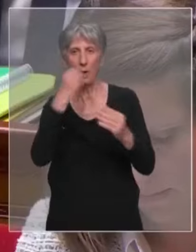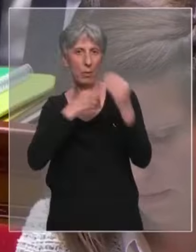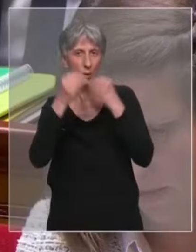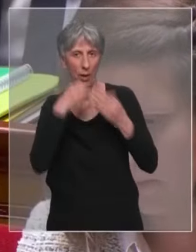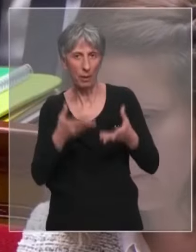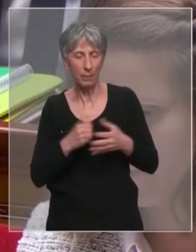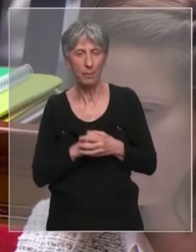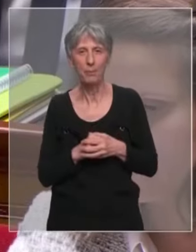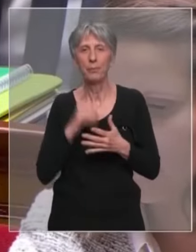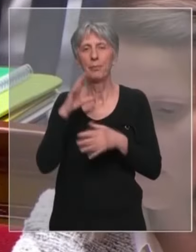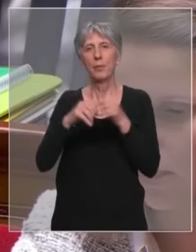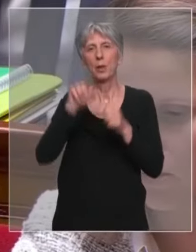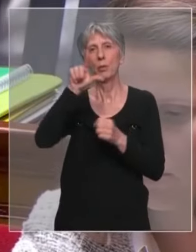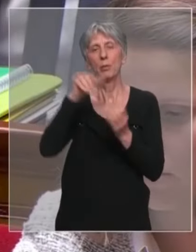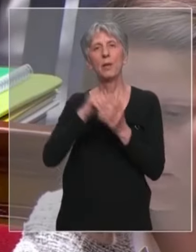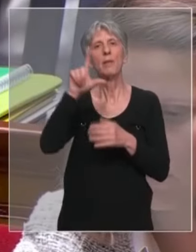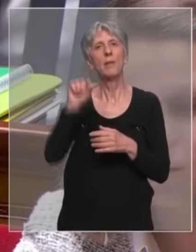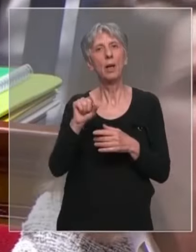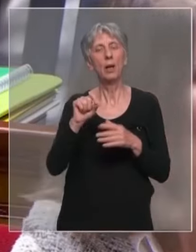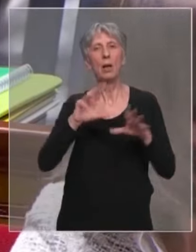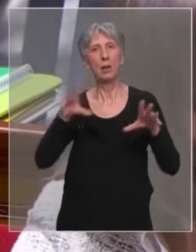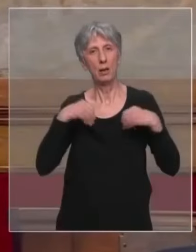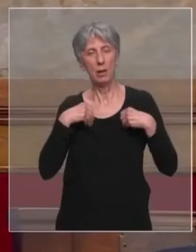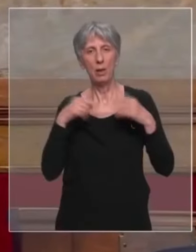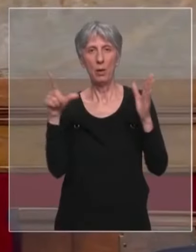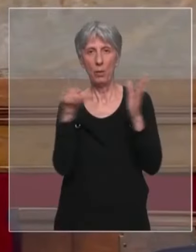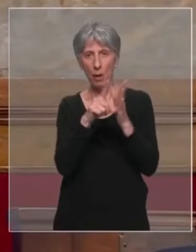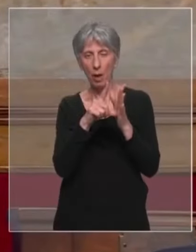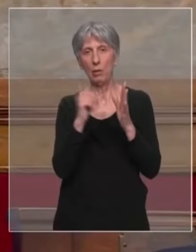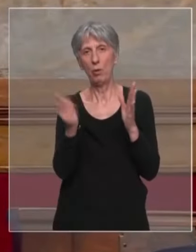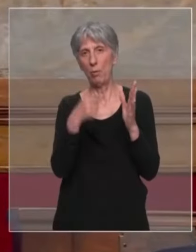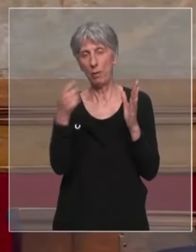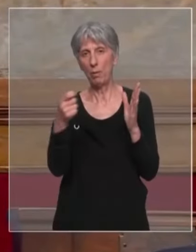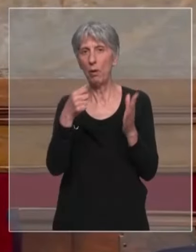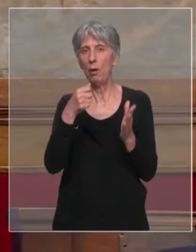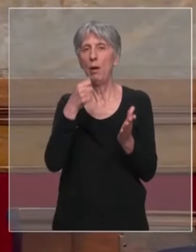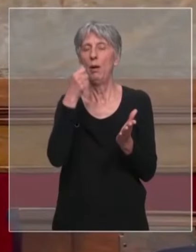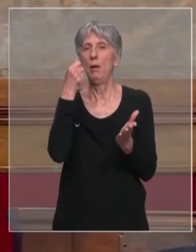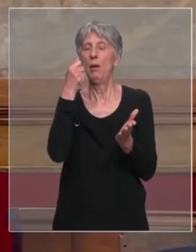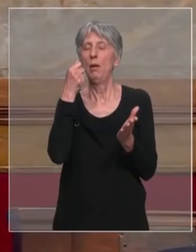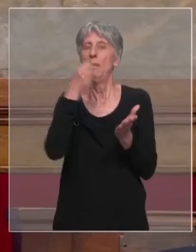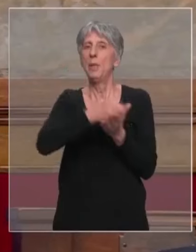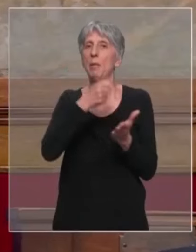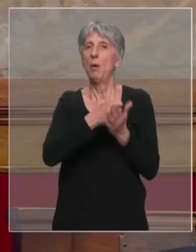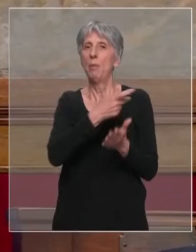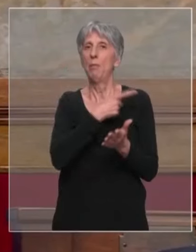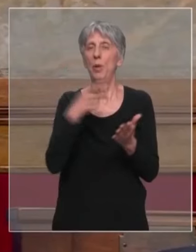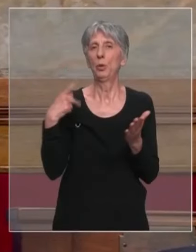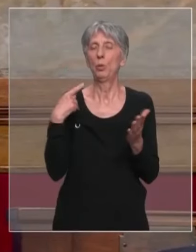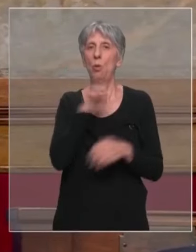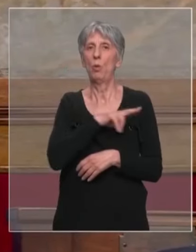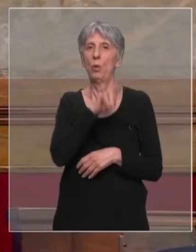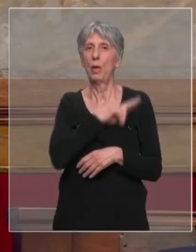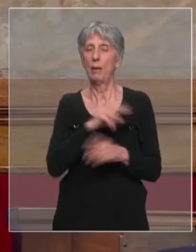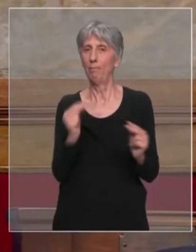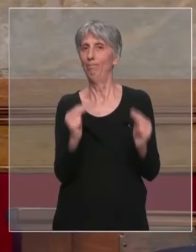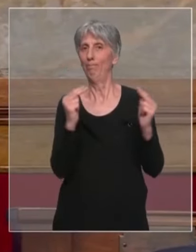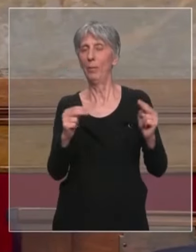En 2020, l'adoption de la loi devant porter le minimum des pensions de retraite des chefs d'exploitation agricole